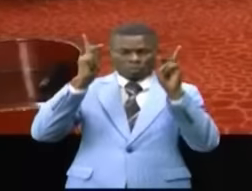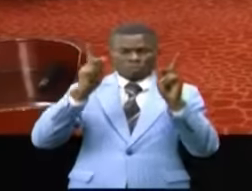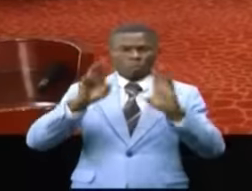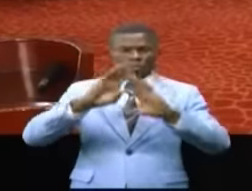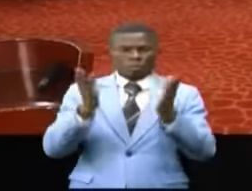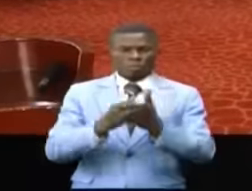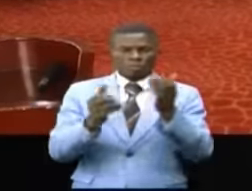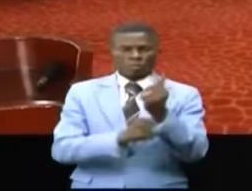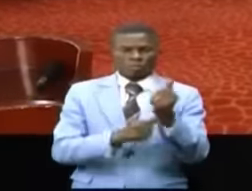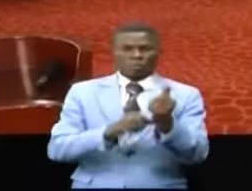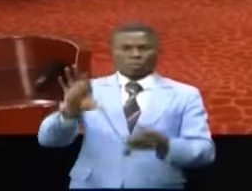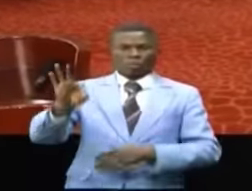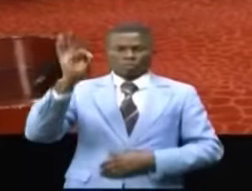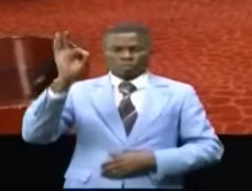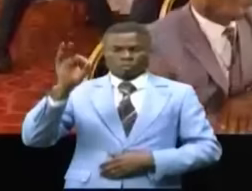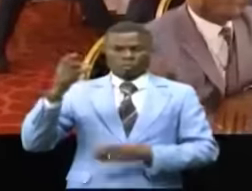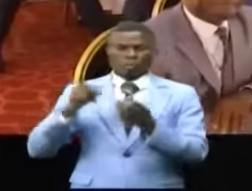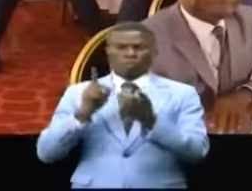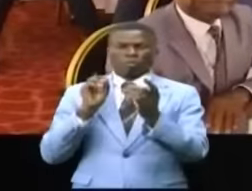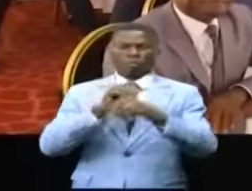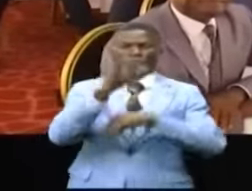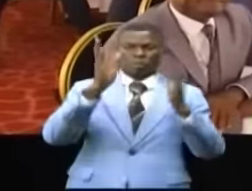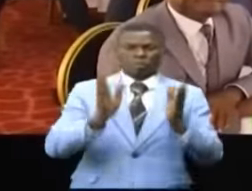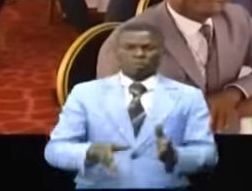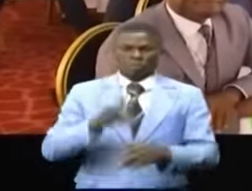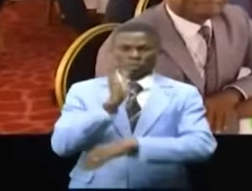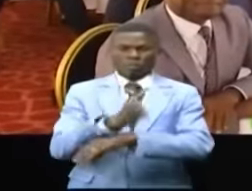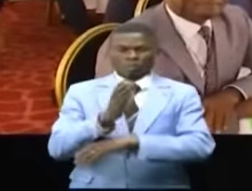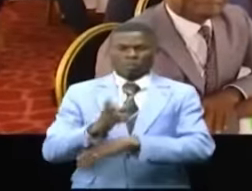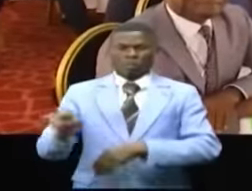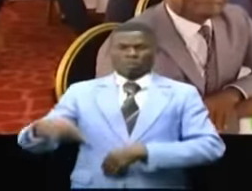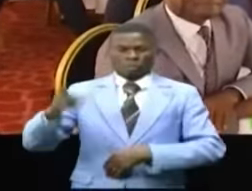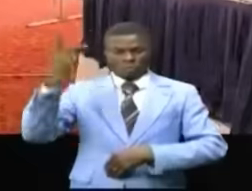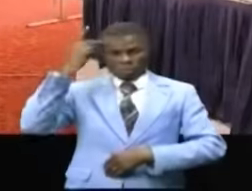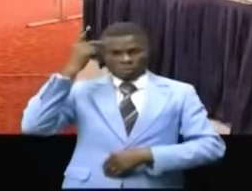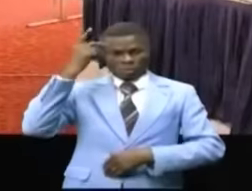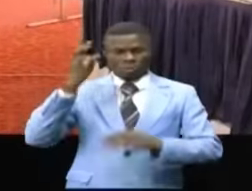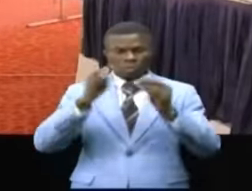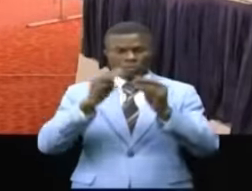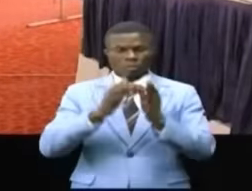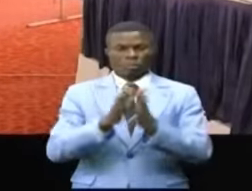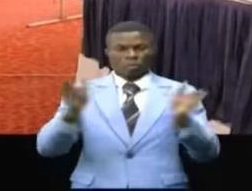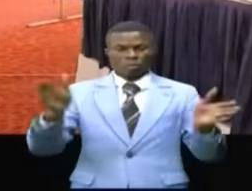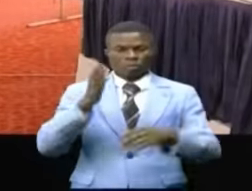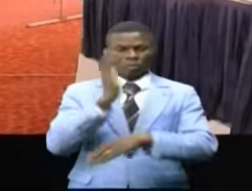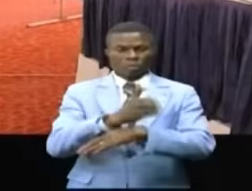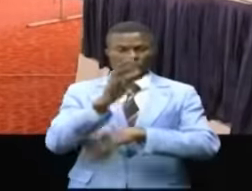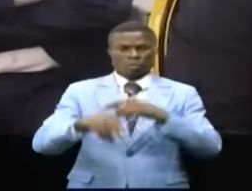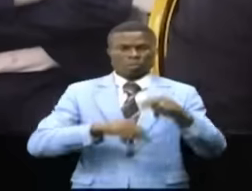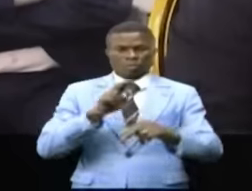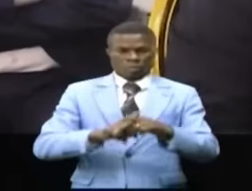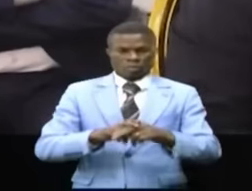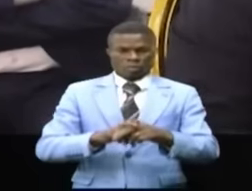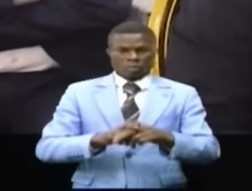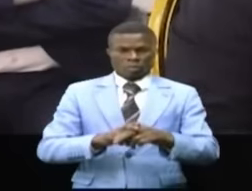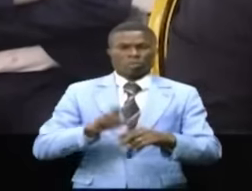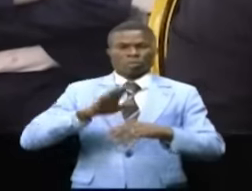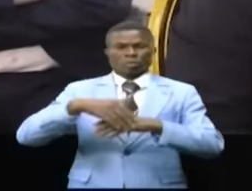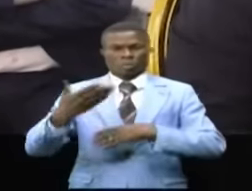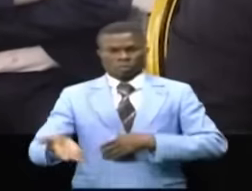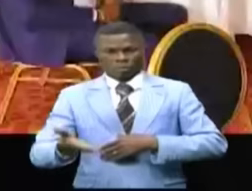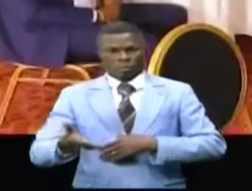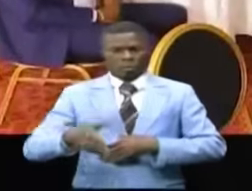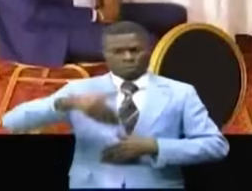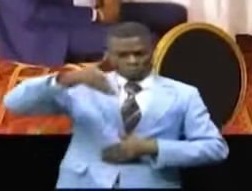l'assistance a désigné le délégué du Conseil provincial de Kinshasa à l'Assemblée générale du Conseil national. Ensuite,